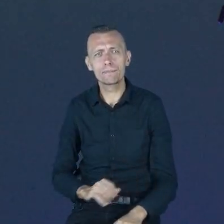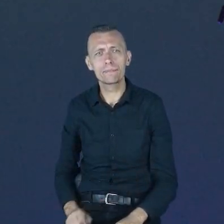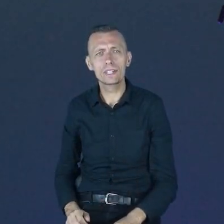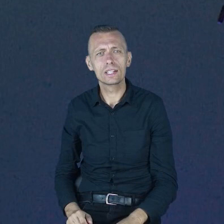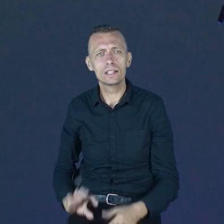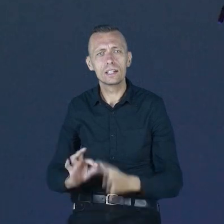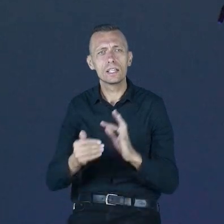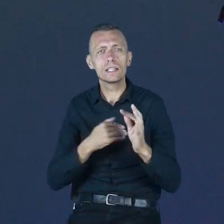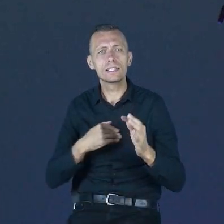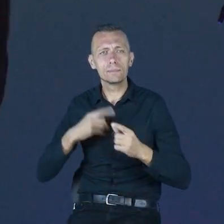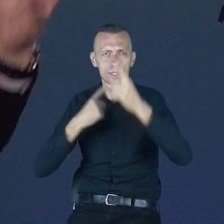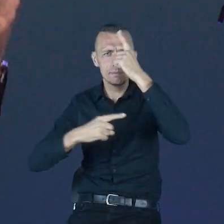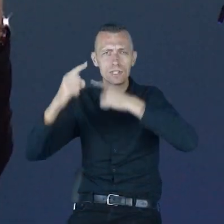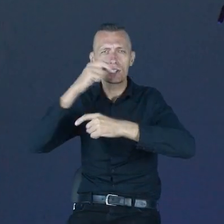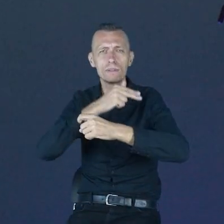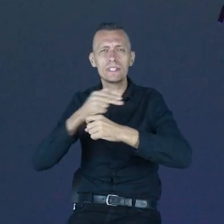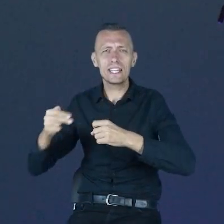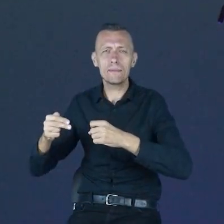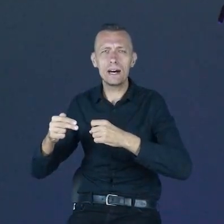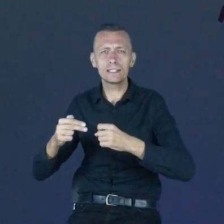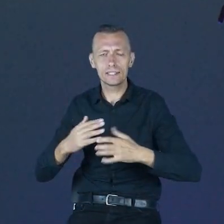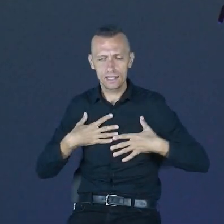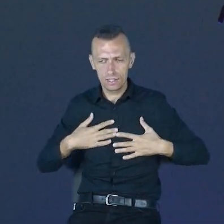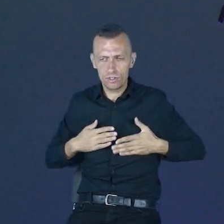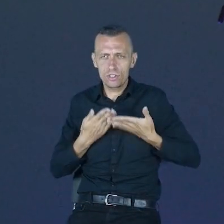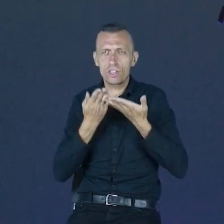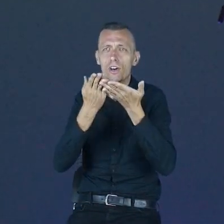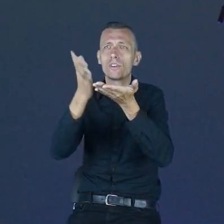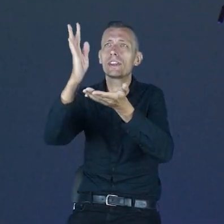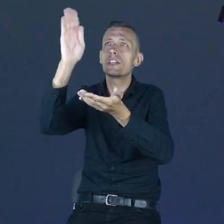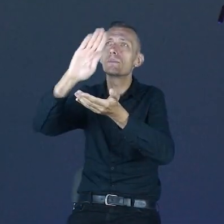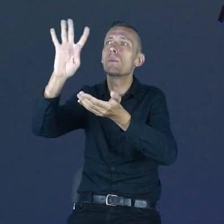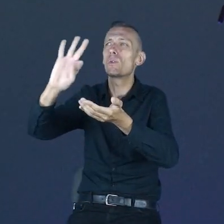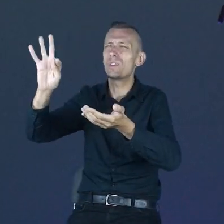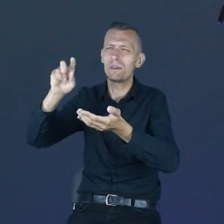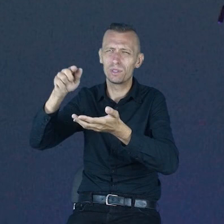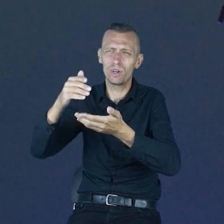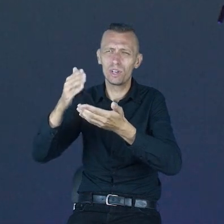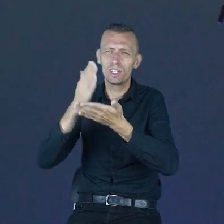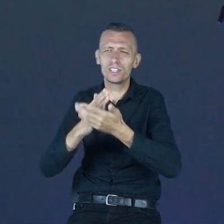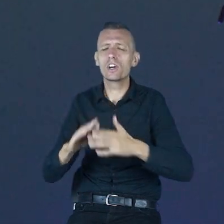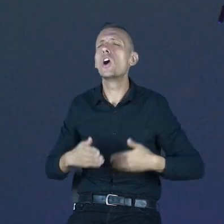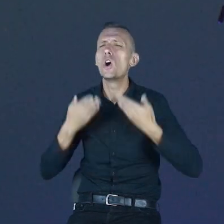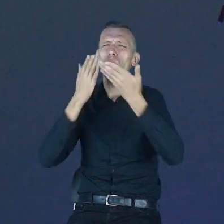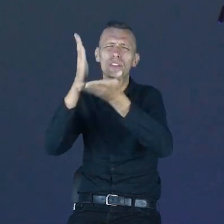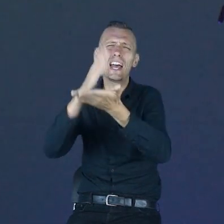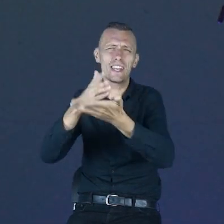nie jest to takie pasywne, takie kwietystyczne poddanie się Bogu. To jest tak